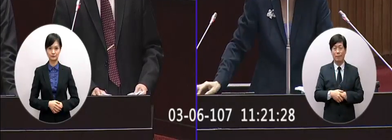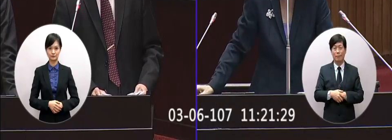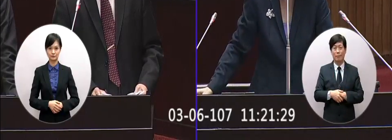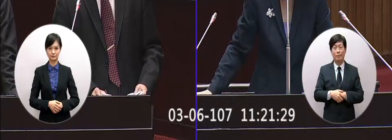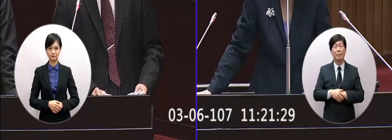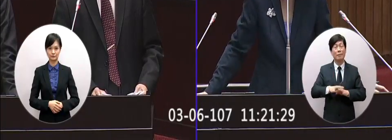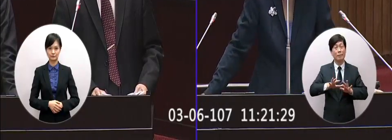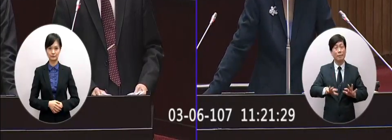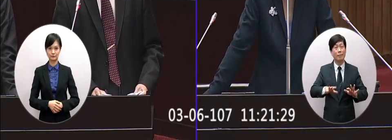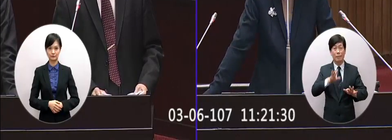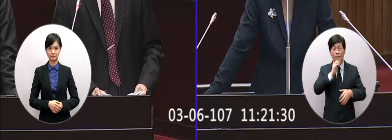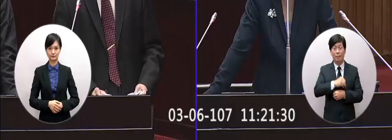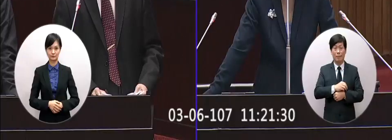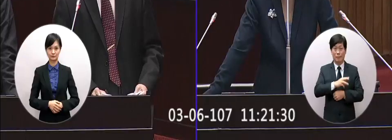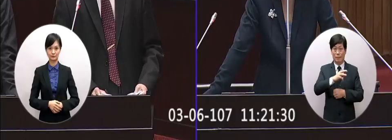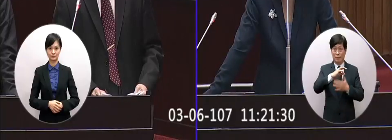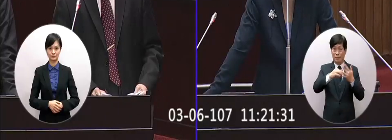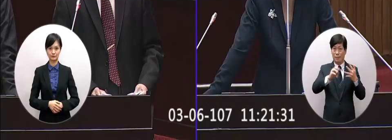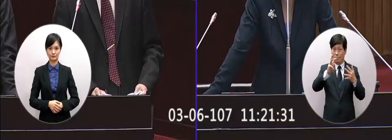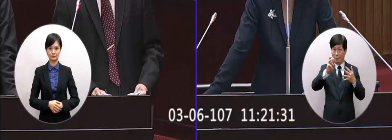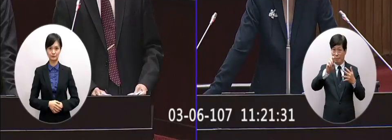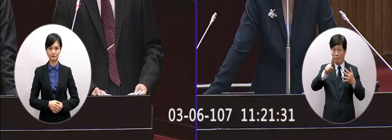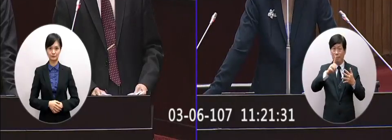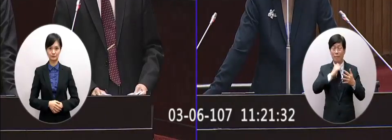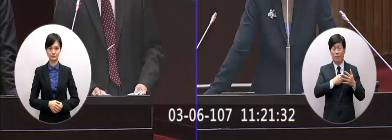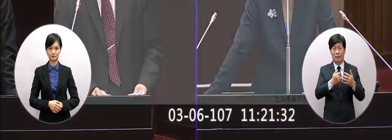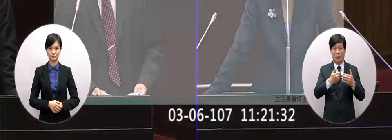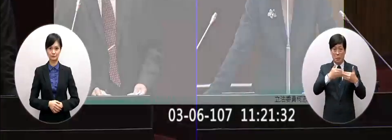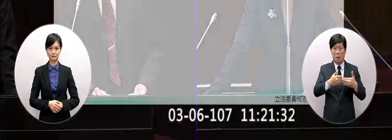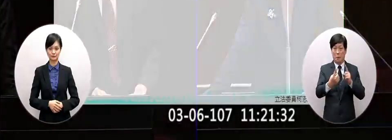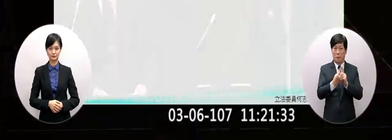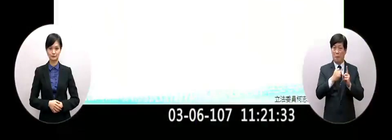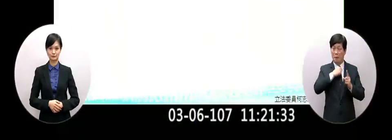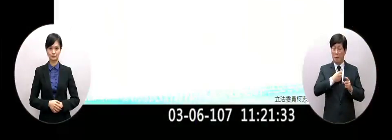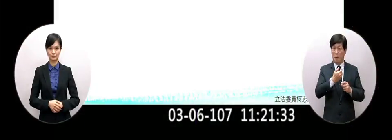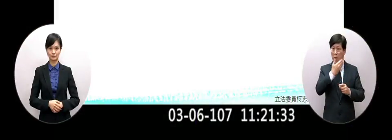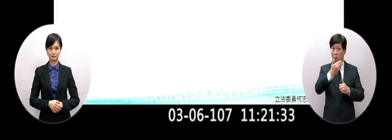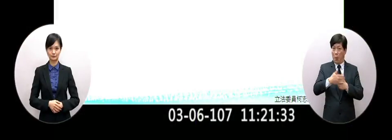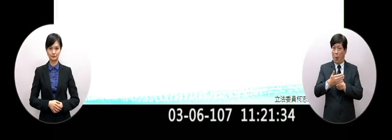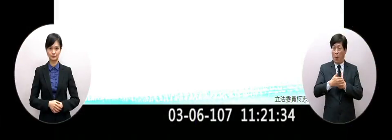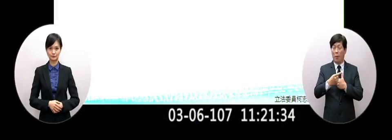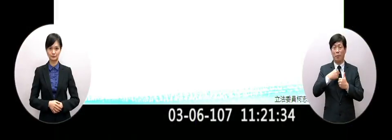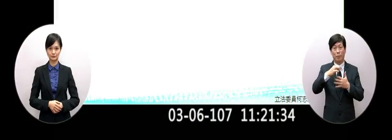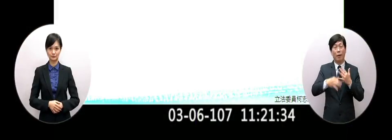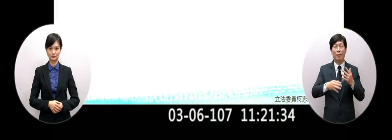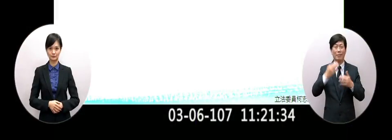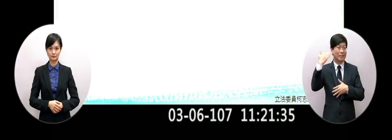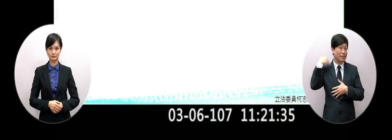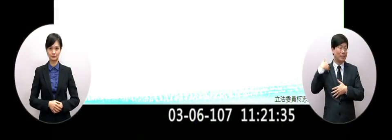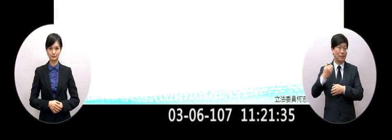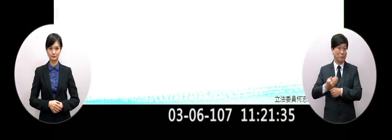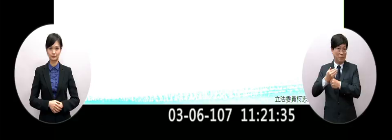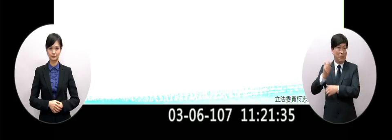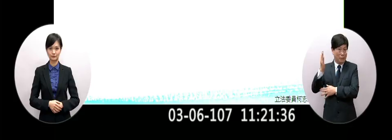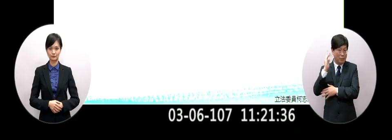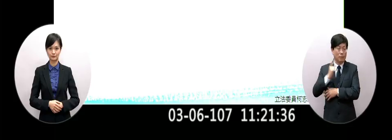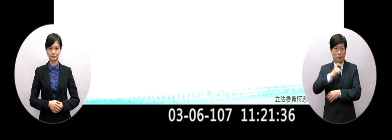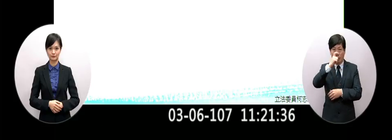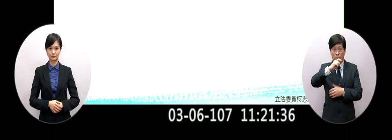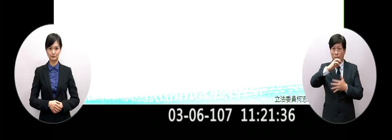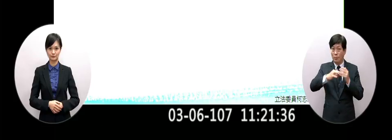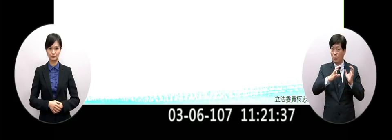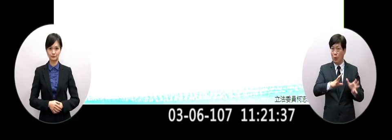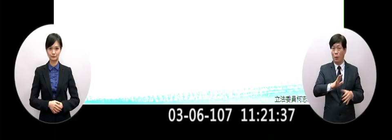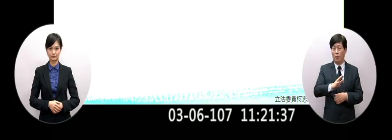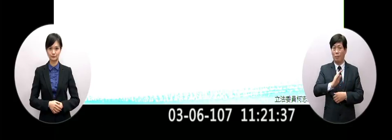先说一下这个31条的惠台的政策措施嘛。那我也知道这有一大半都是在马政府时代，其实就已经是旧的。